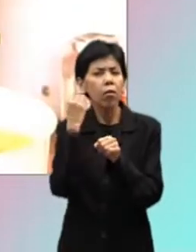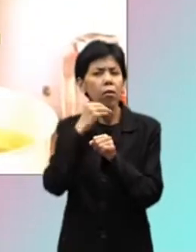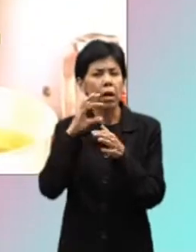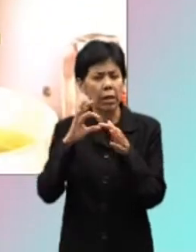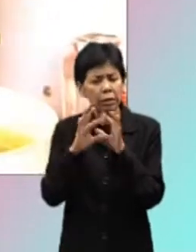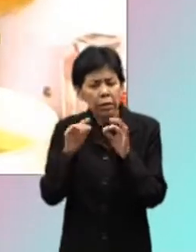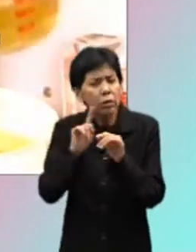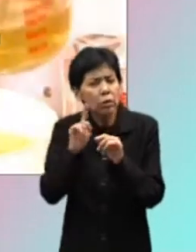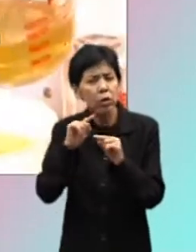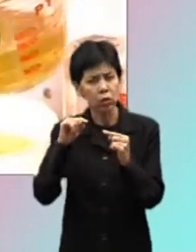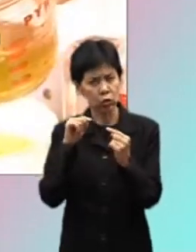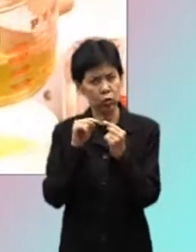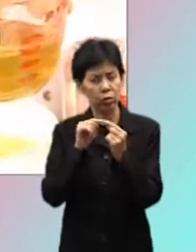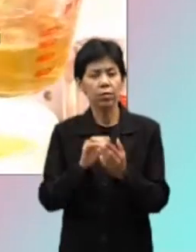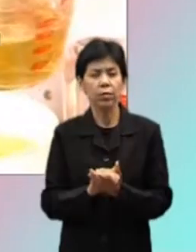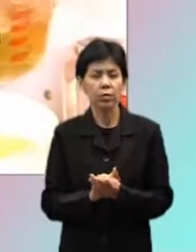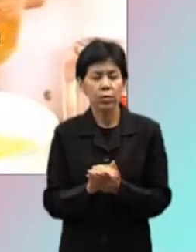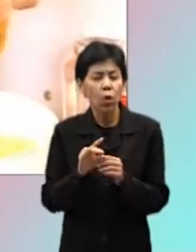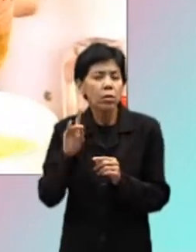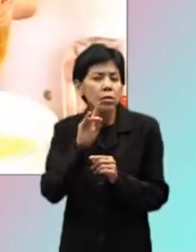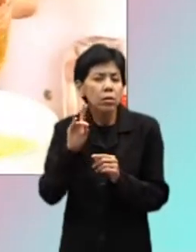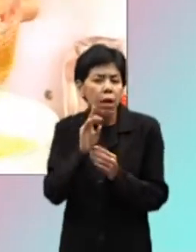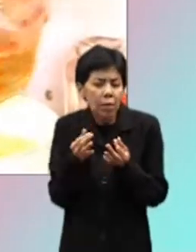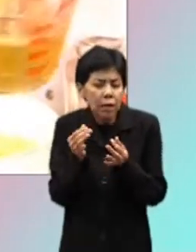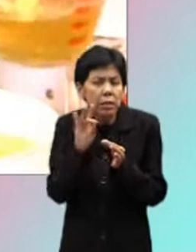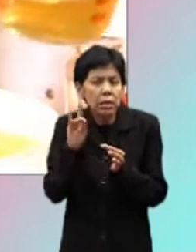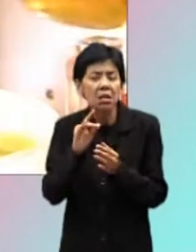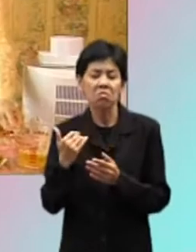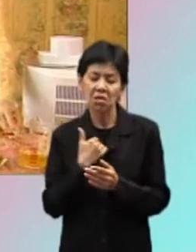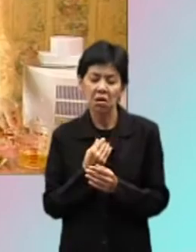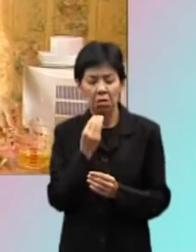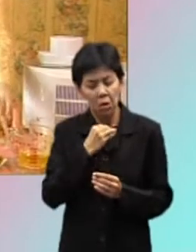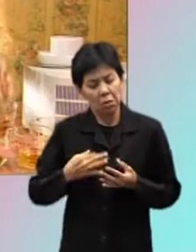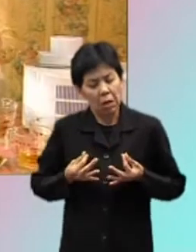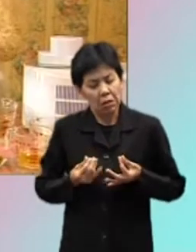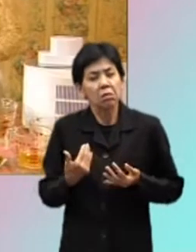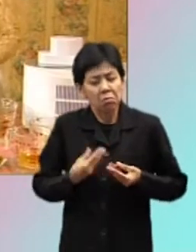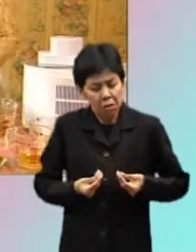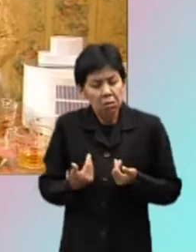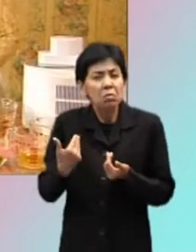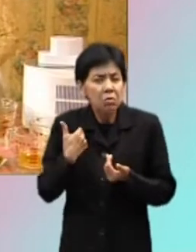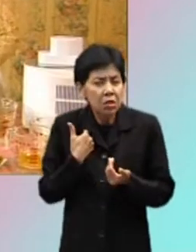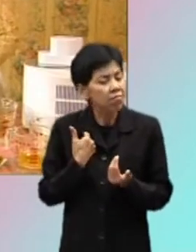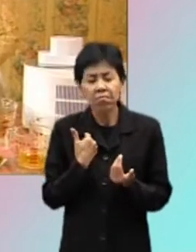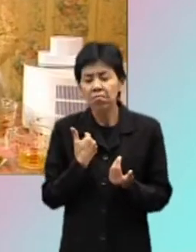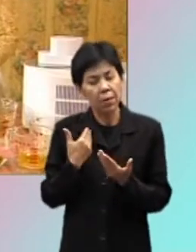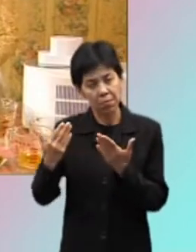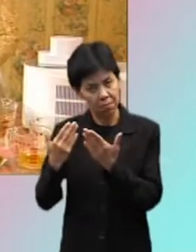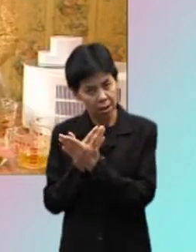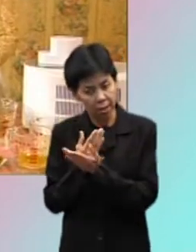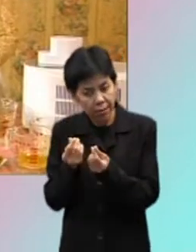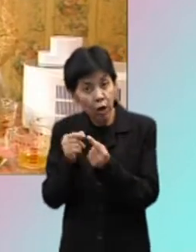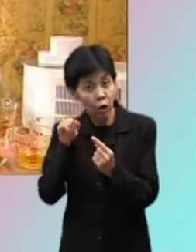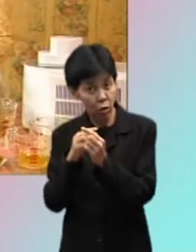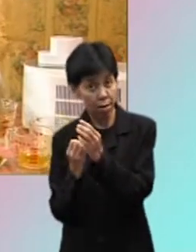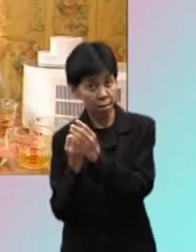ลาตินที่ได้จากสัตว์เพราะฉะนั้นเนี่ยจะทำให้เกิดไขมันนะคะเราก็ไม่ใช้เราเปลี่ยนมาใช้จากพื